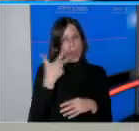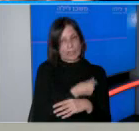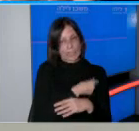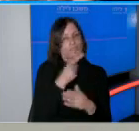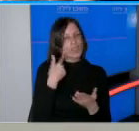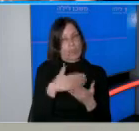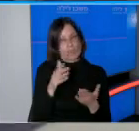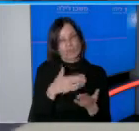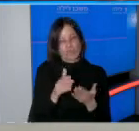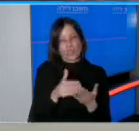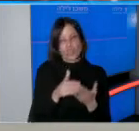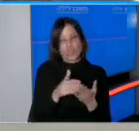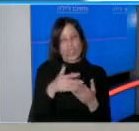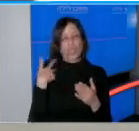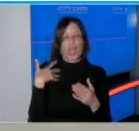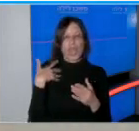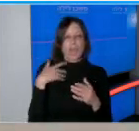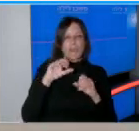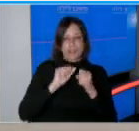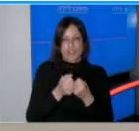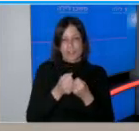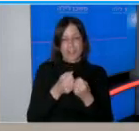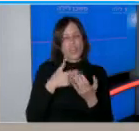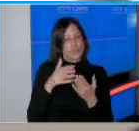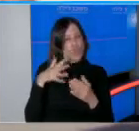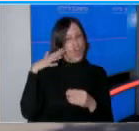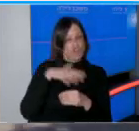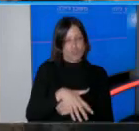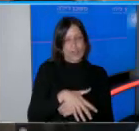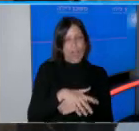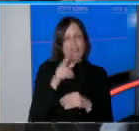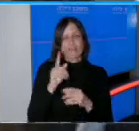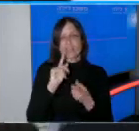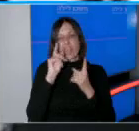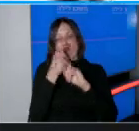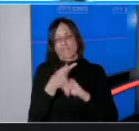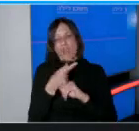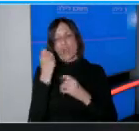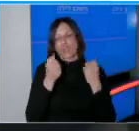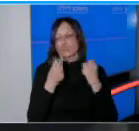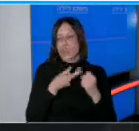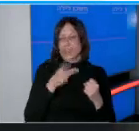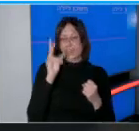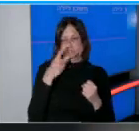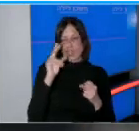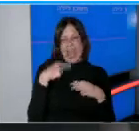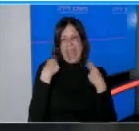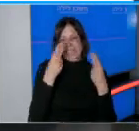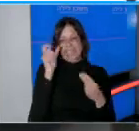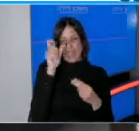עוד ממשיך לספוג את האדוות של המשבר הזה, וזה ממש הופך להיות קשה יותר ויותר להחזיר